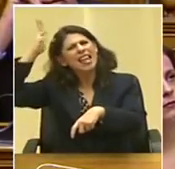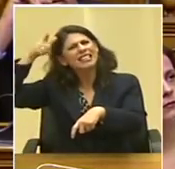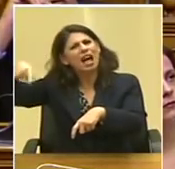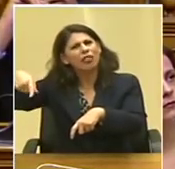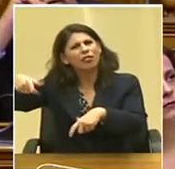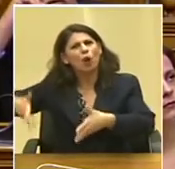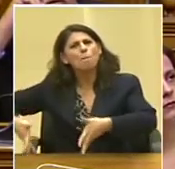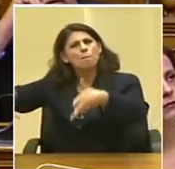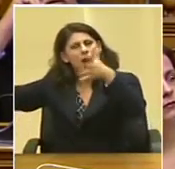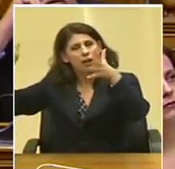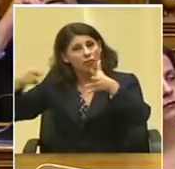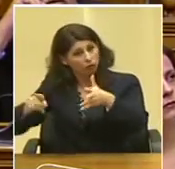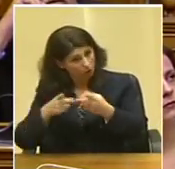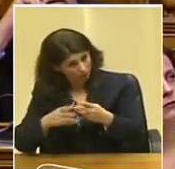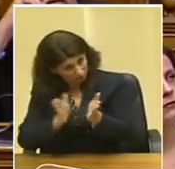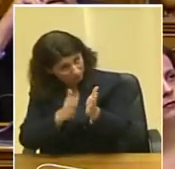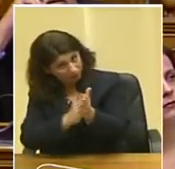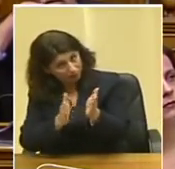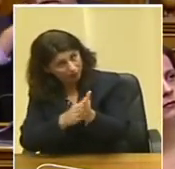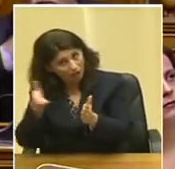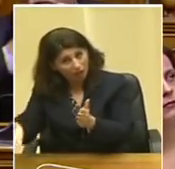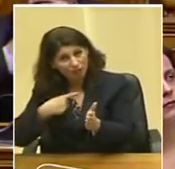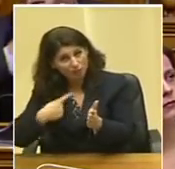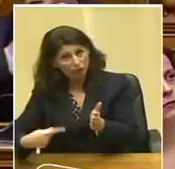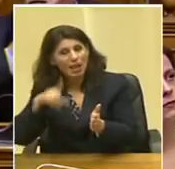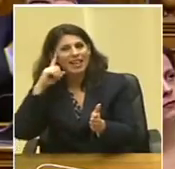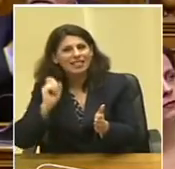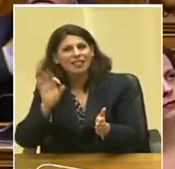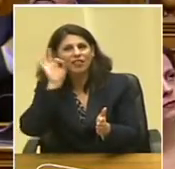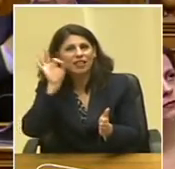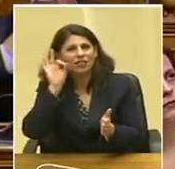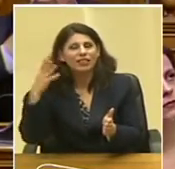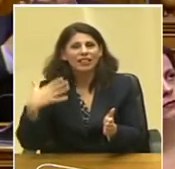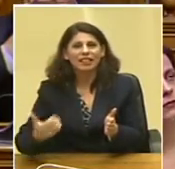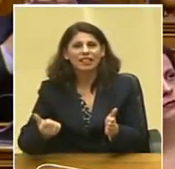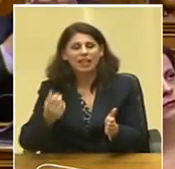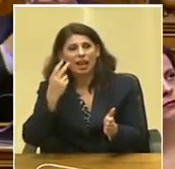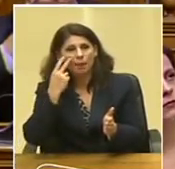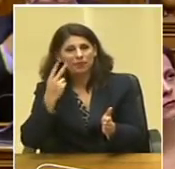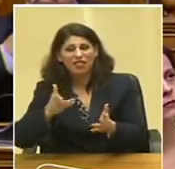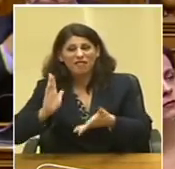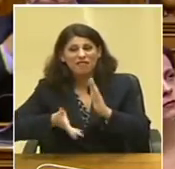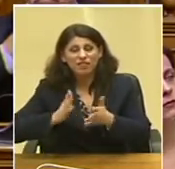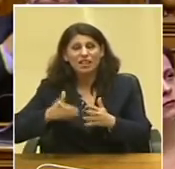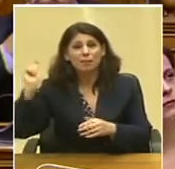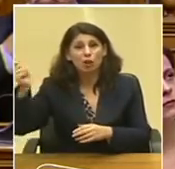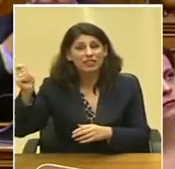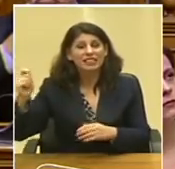επικροτείτε τέτοιες συμπεριφορές? Ξέρετε, η Θεσσαλονίκη είχε να δει αντισυγκεντρώσεις σε πολιτικές συγκεντρώσεις από